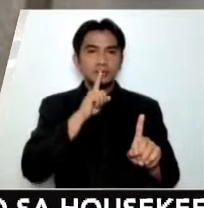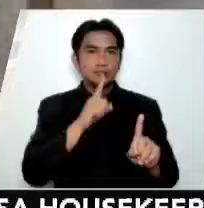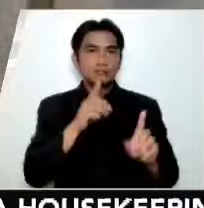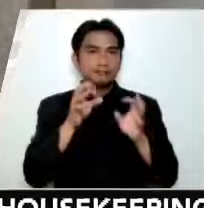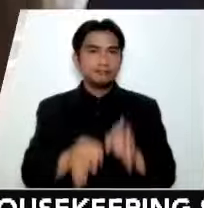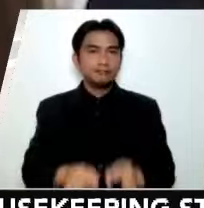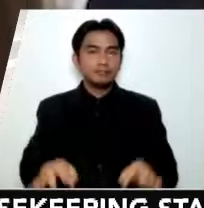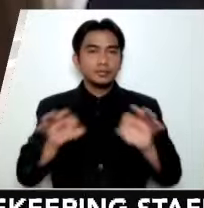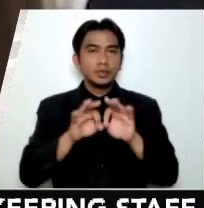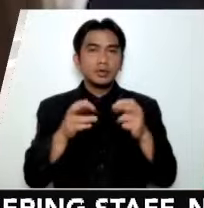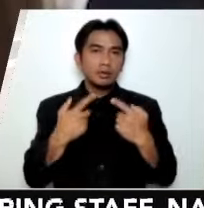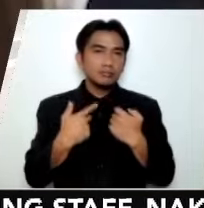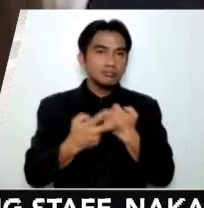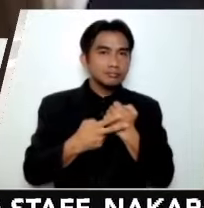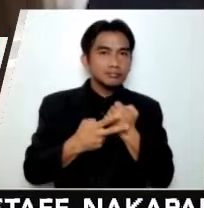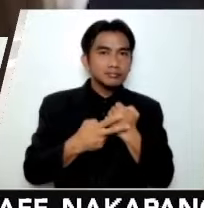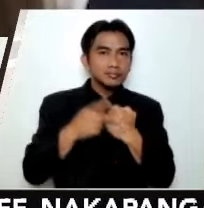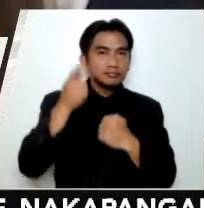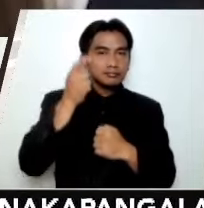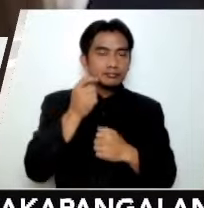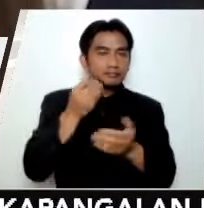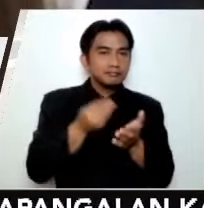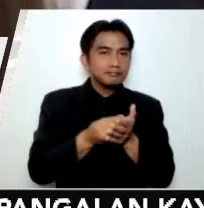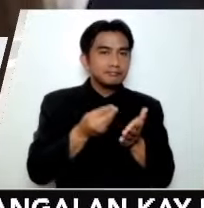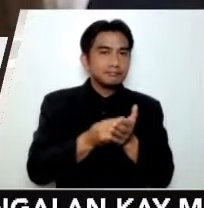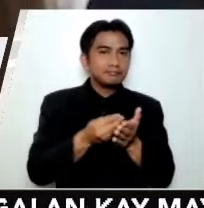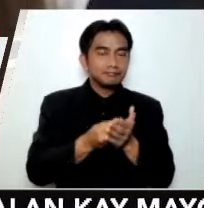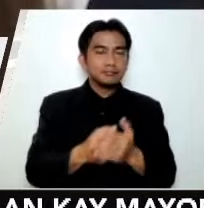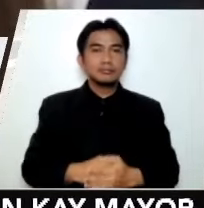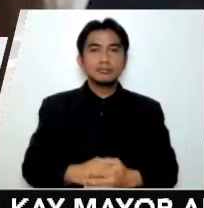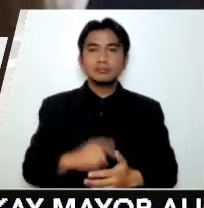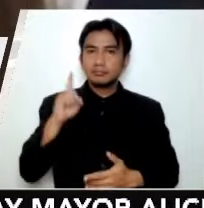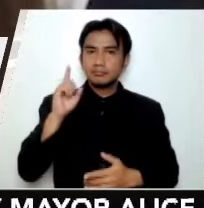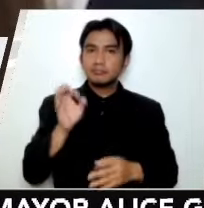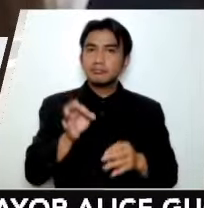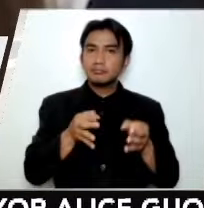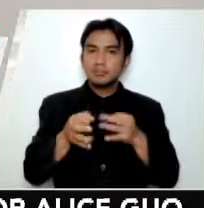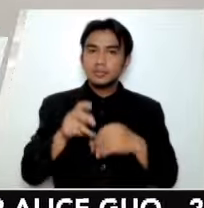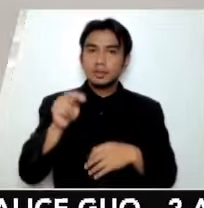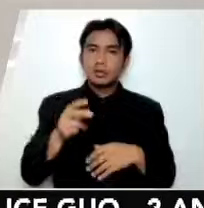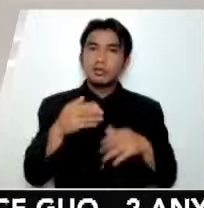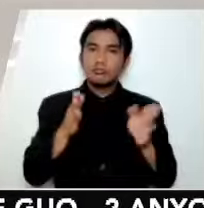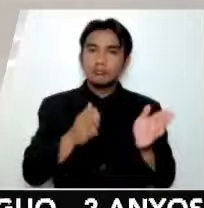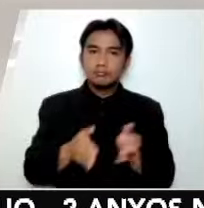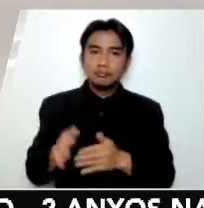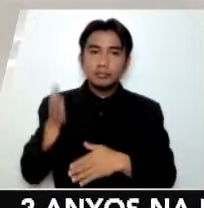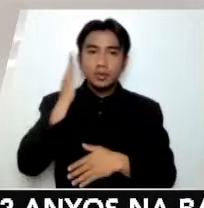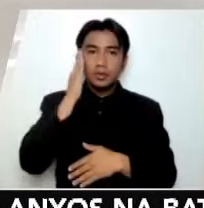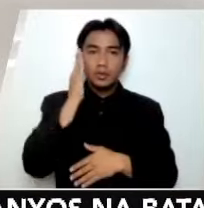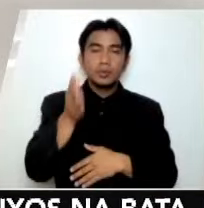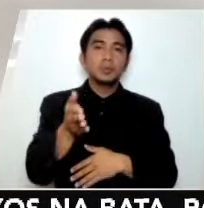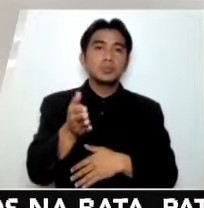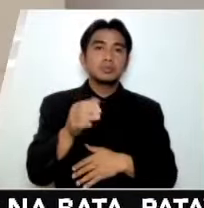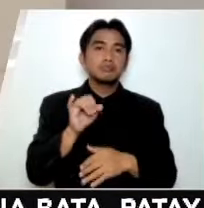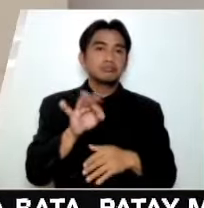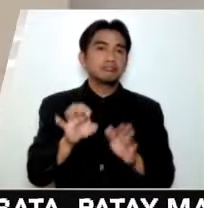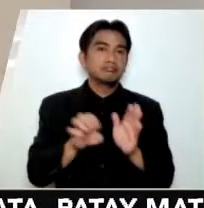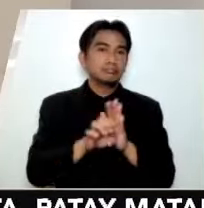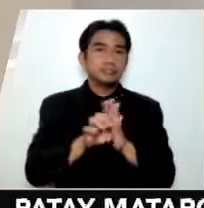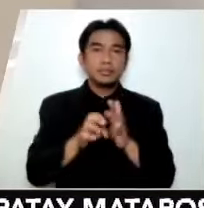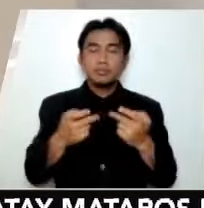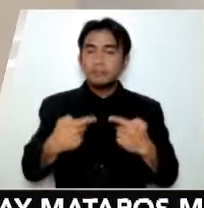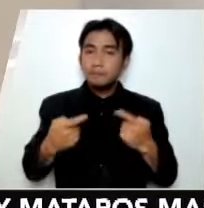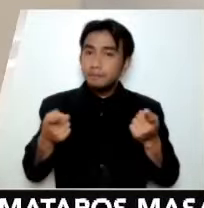ng penson kailangan din namin ng ano mag-prepare para sa future para in case na